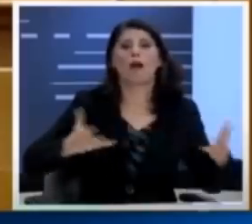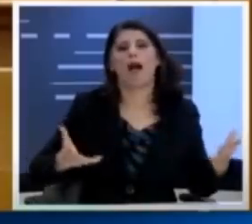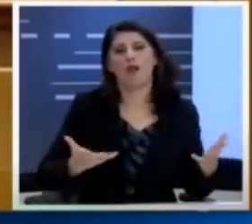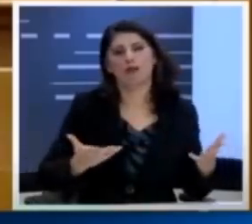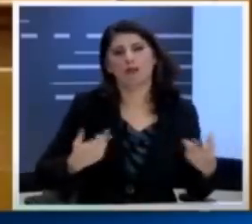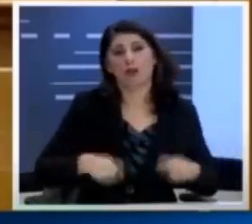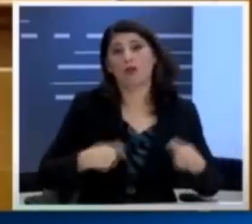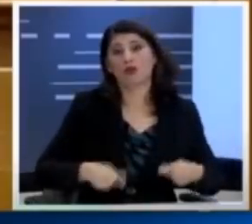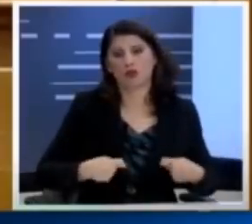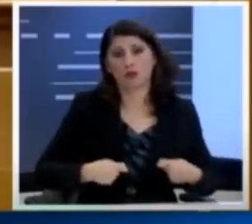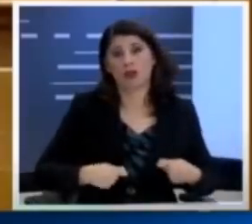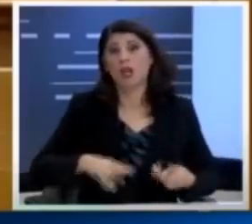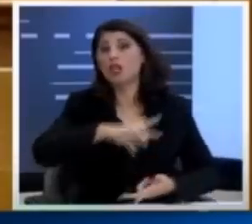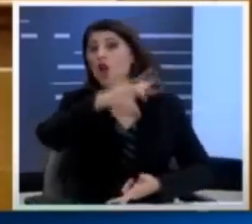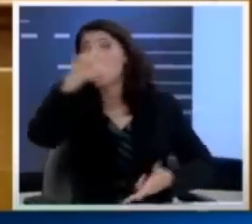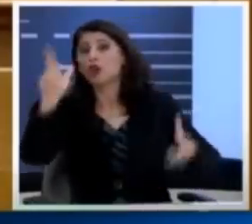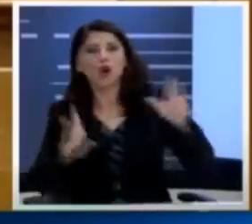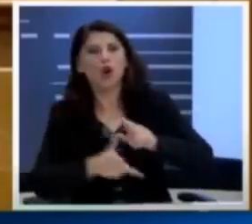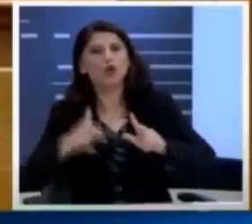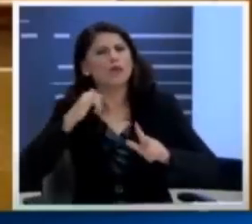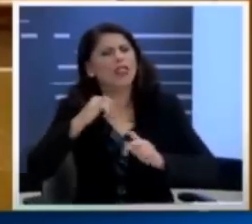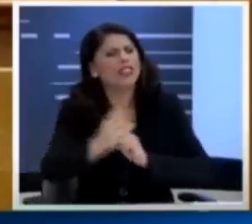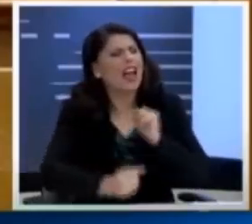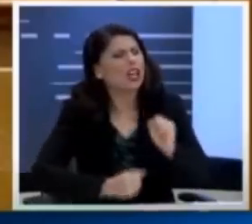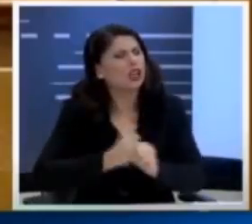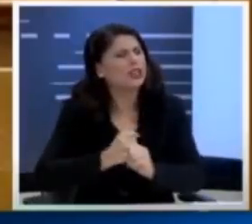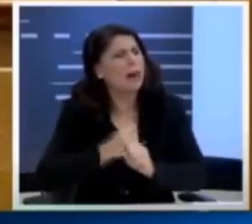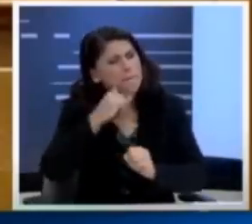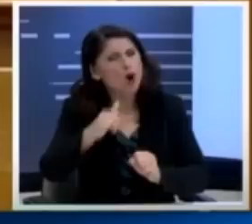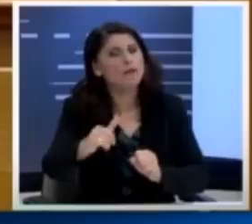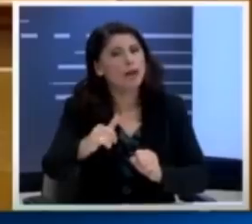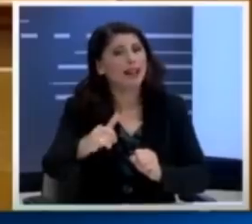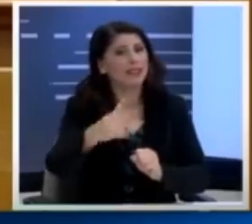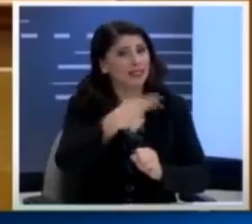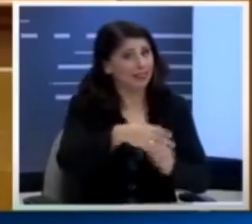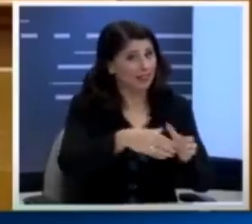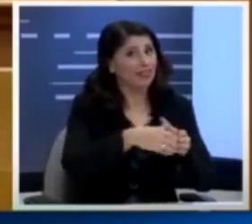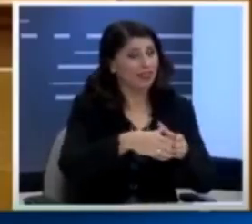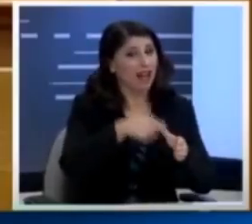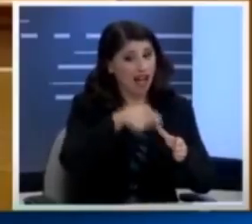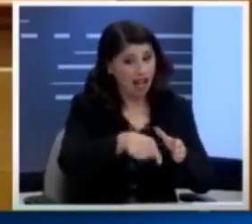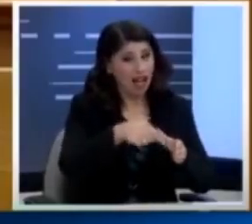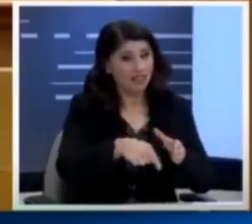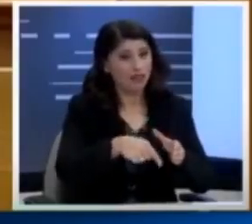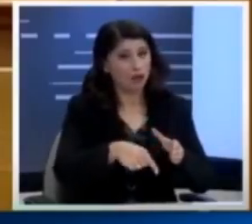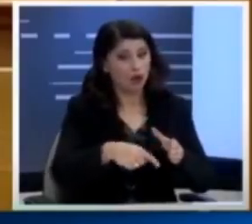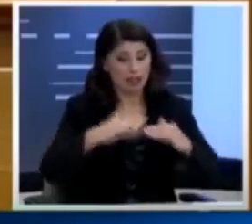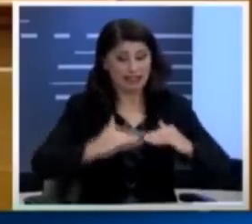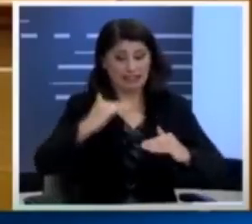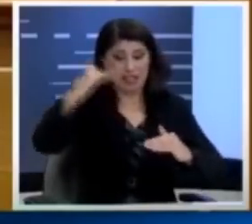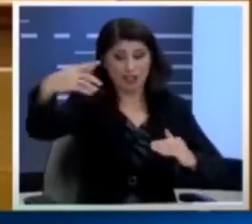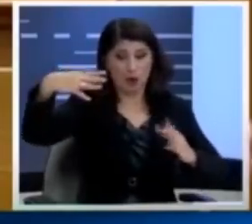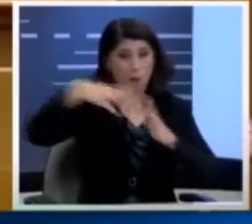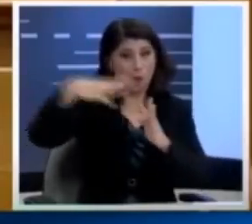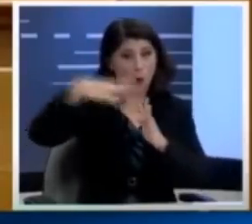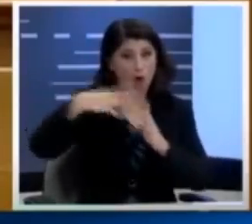μεγάλων. Σε ολόκληρο τον κόσμο, διαχρονικά, η πλευρά σας, σε αυτή τη φάση αυτού του ταξικού πολέμου